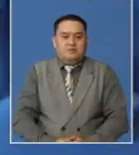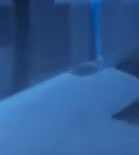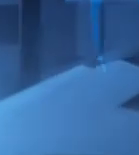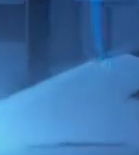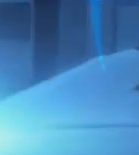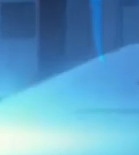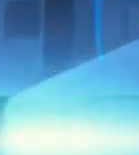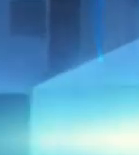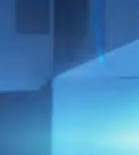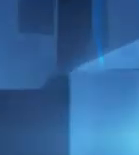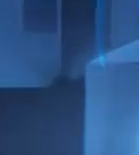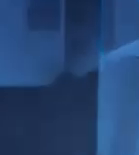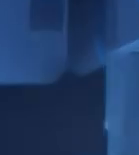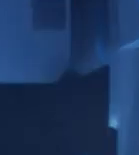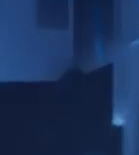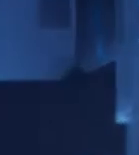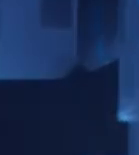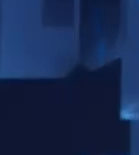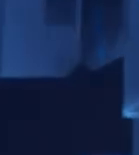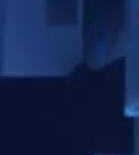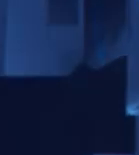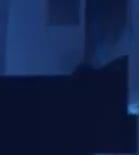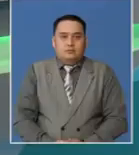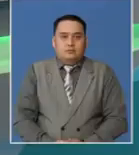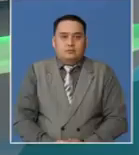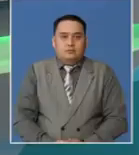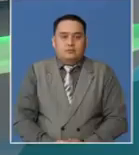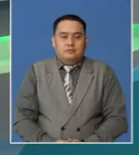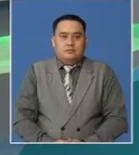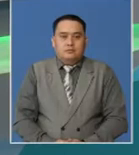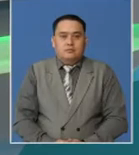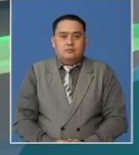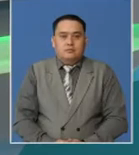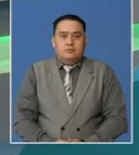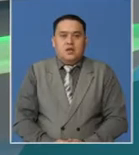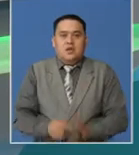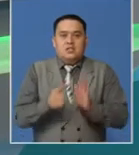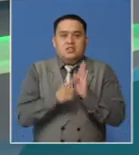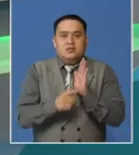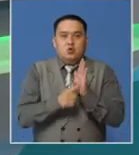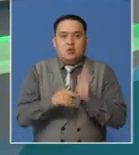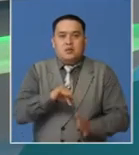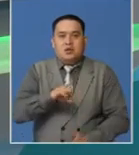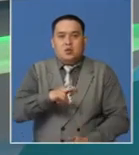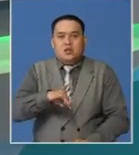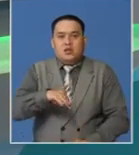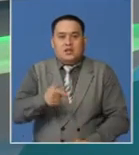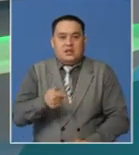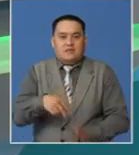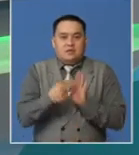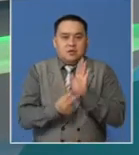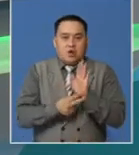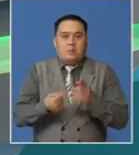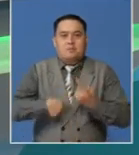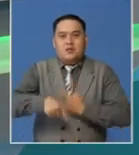Мухит Токтасын, Айдос Калиев, Ержан Дюсен, телеканал ЖТСУ. На 700 миллионов тенге в 2018 году